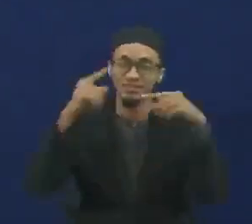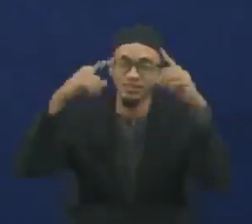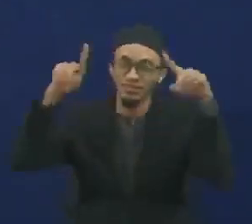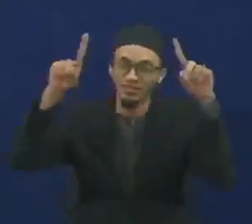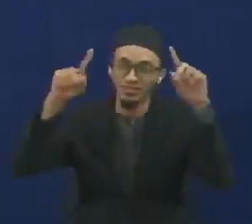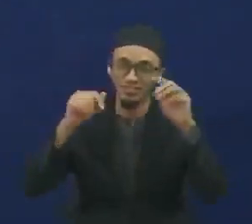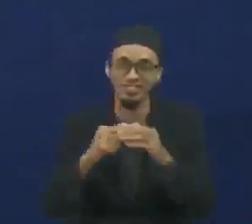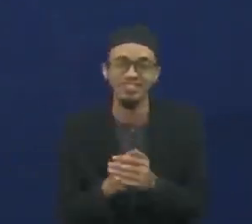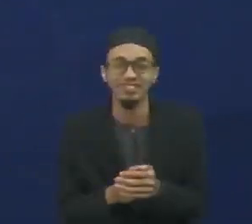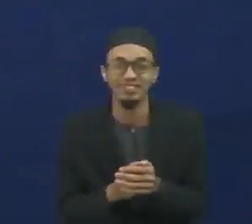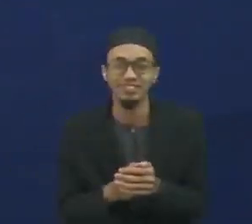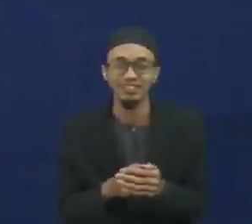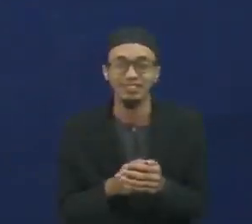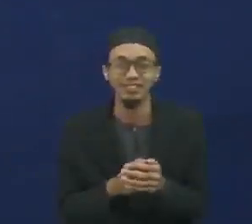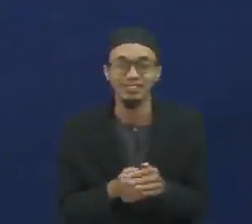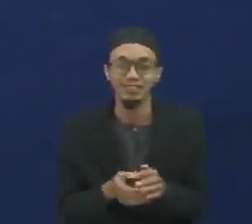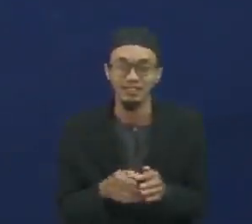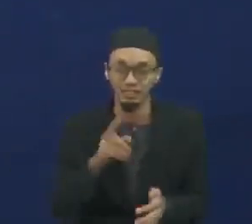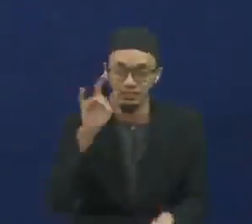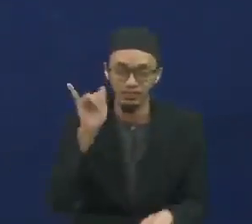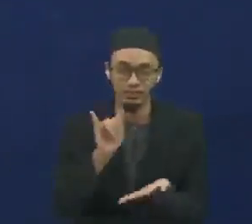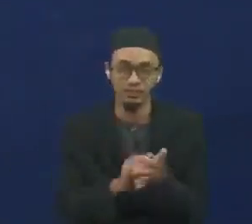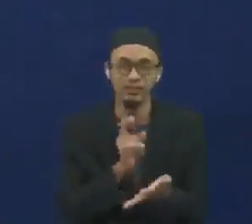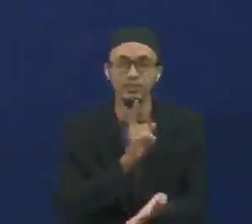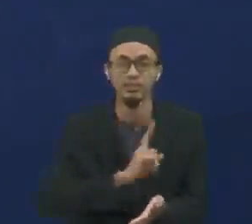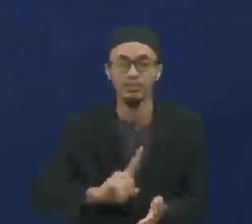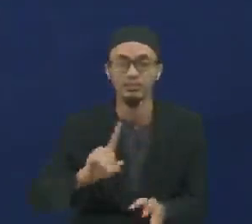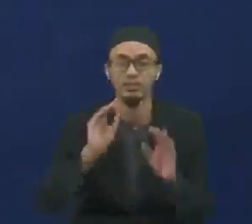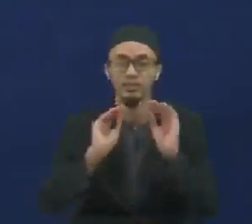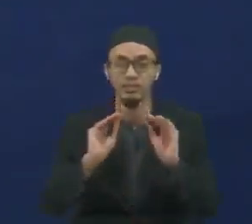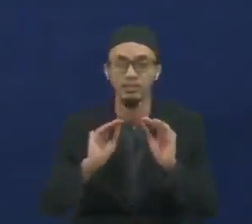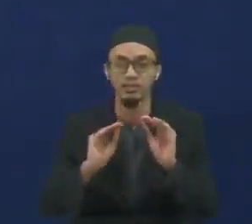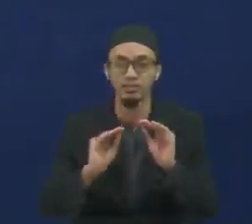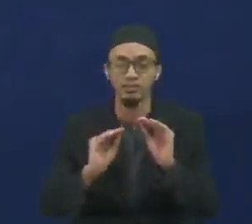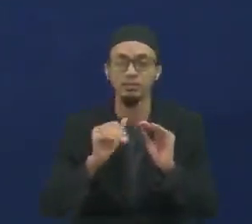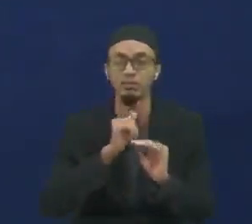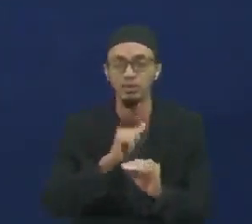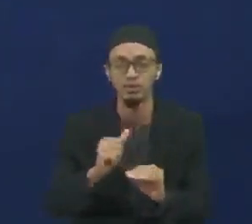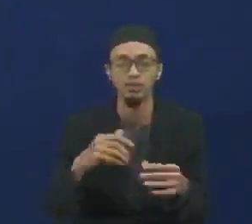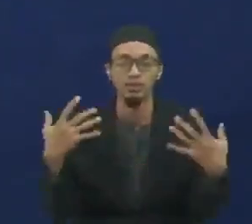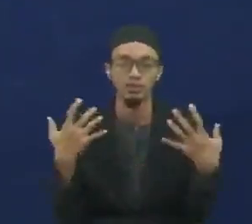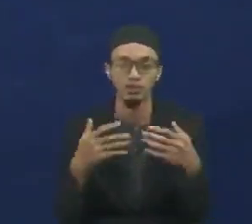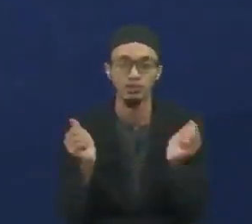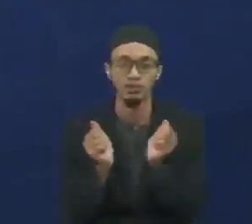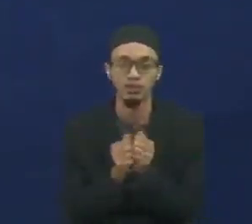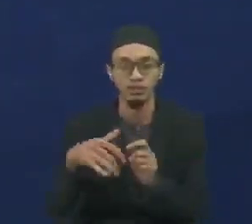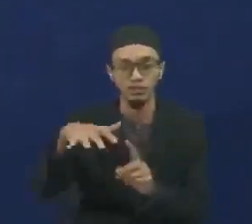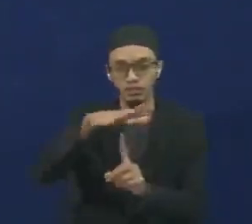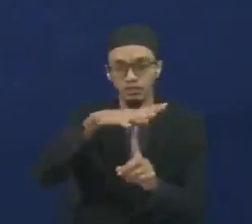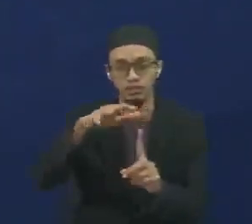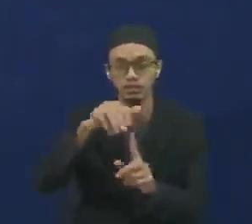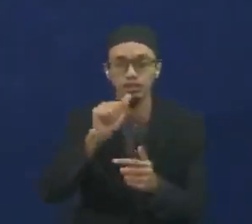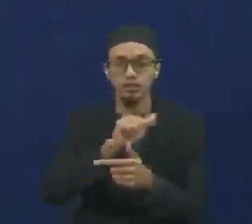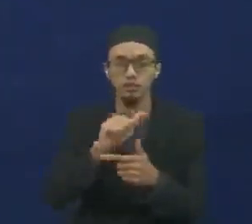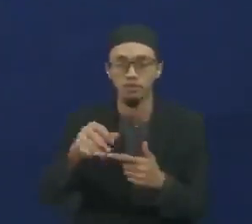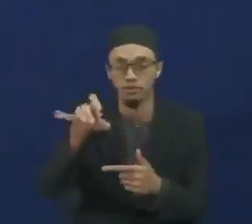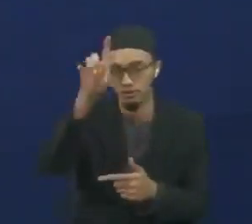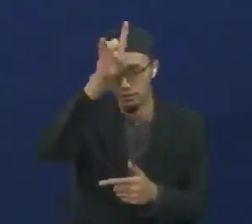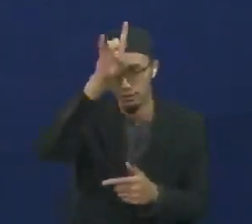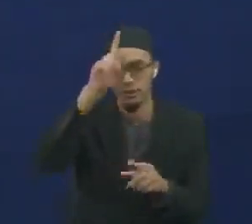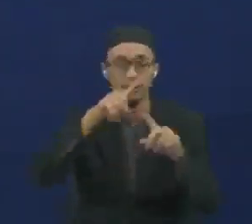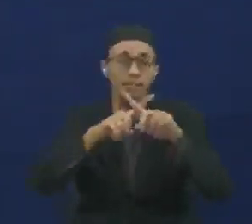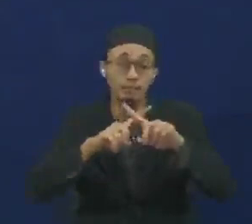Yang itu Islam ajar. So kita tak takut dengan magic, tak takut dengan syaitan, tetapi kita nak jauhi daripada syaitan. Sebab kita